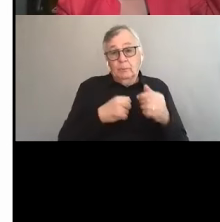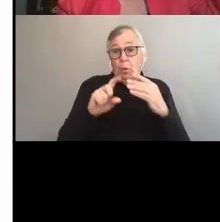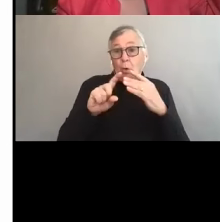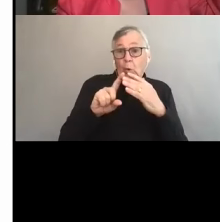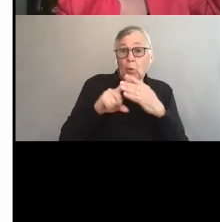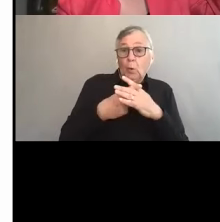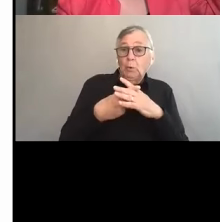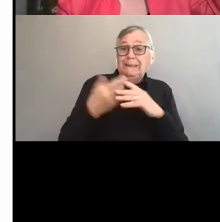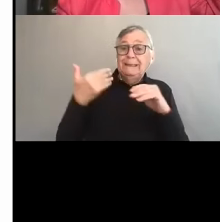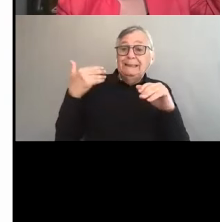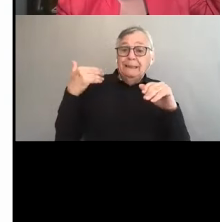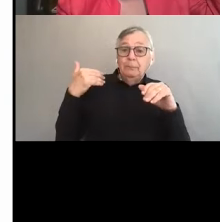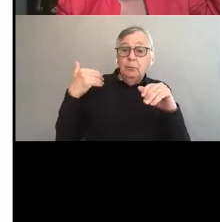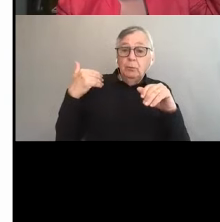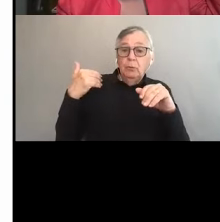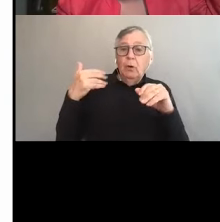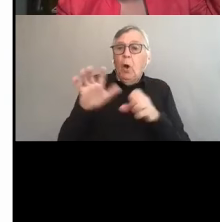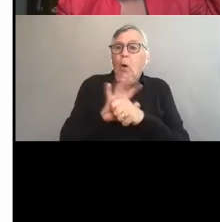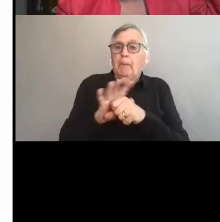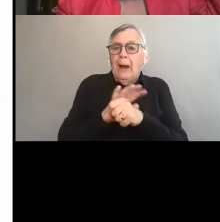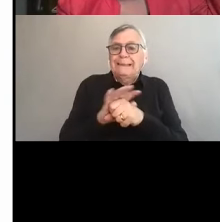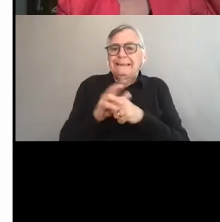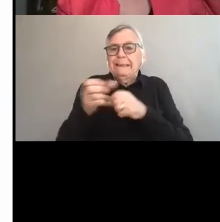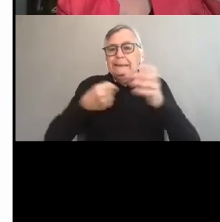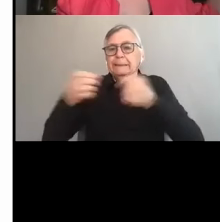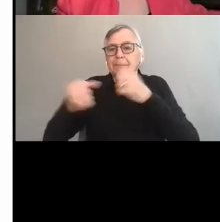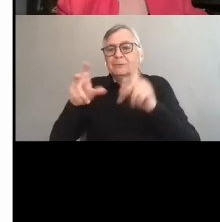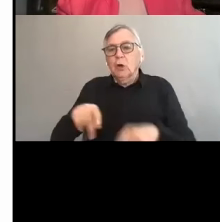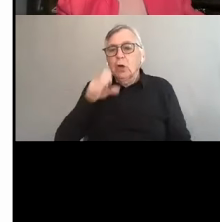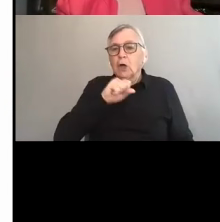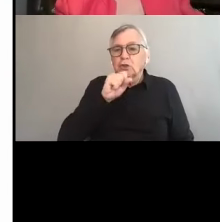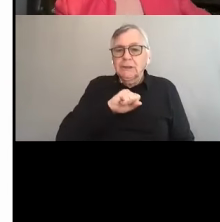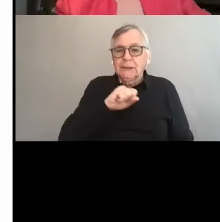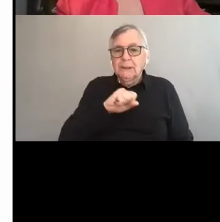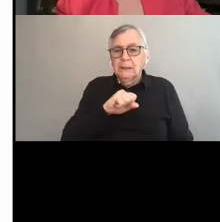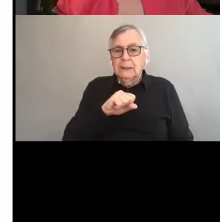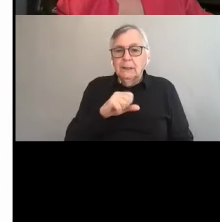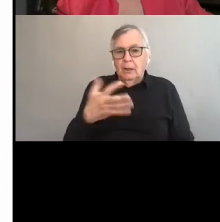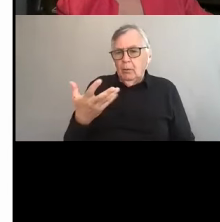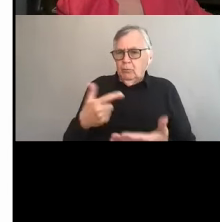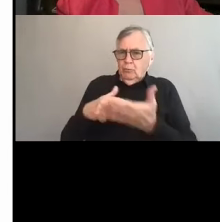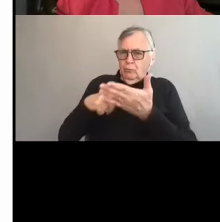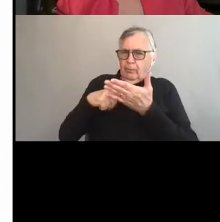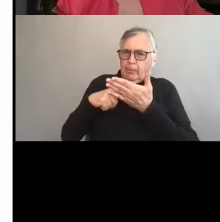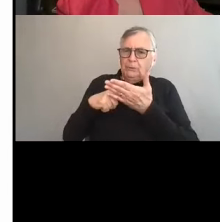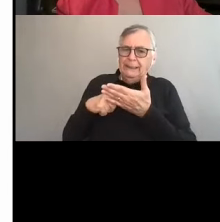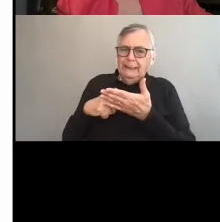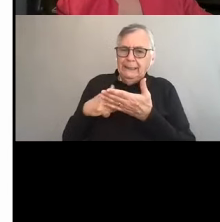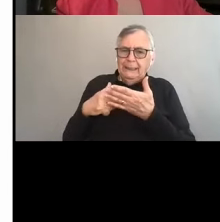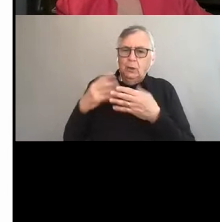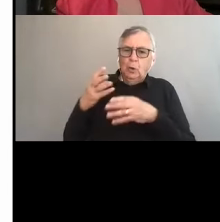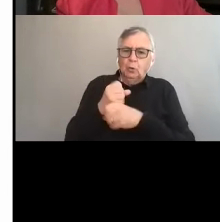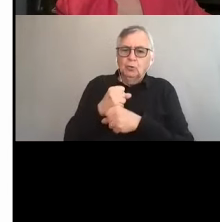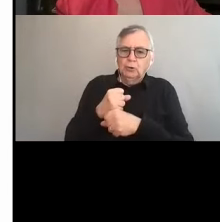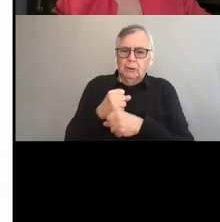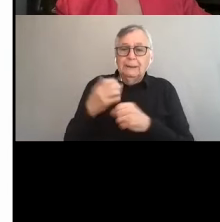essais cliniques-là, ils n'avaient pas recruté suffisamment de personnes âgées dans leur étude pour pouvoir tirer des conclusions.